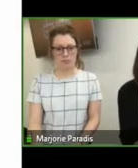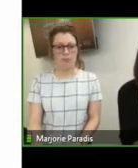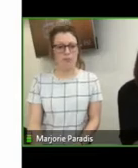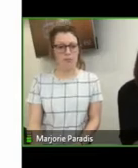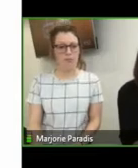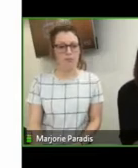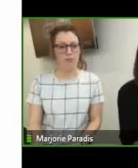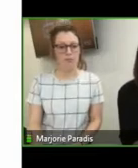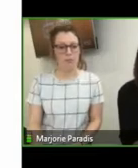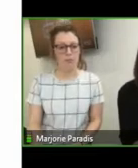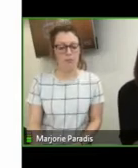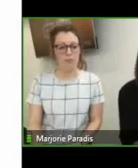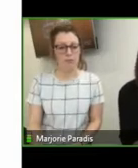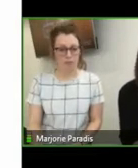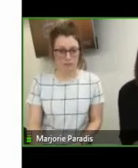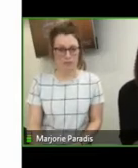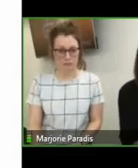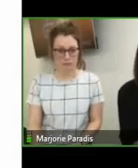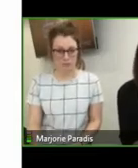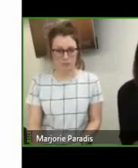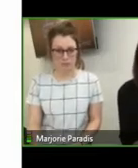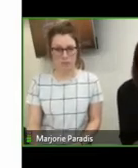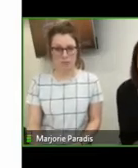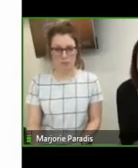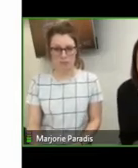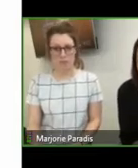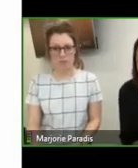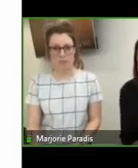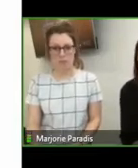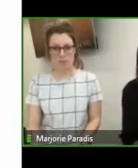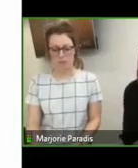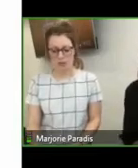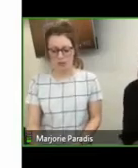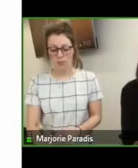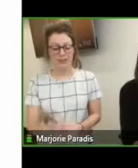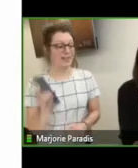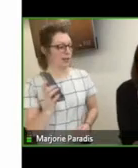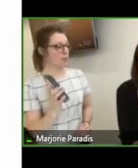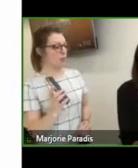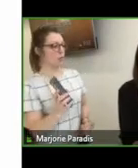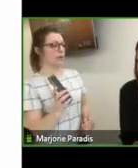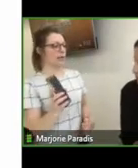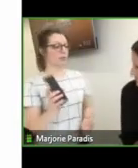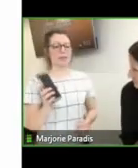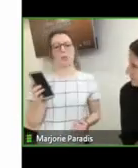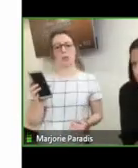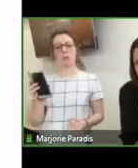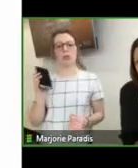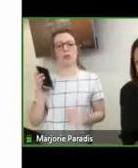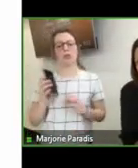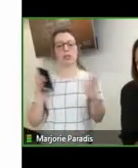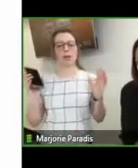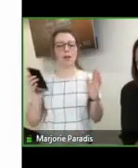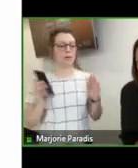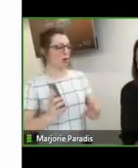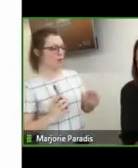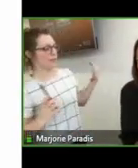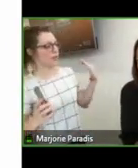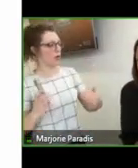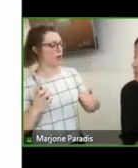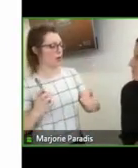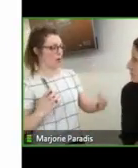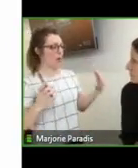les outils de texte pour participer à cette diapositive-là. Puis, il ne nous reste pas beaucoup de temps, il nous reste comme 8 minutes, donc j'ai comme envie